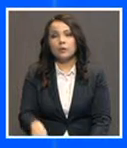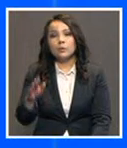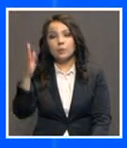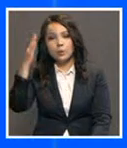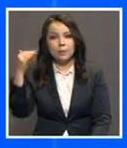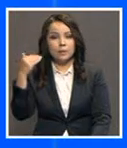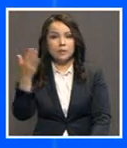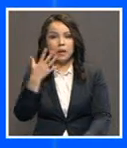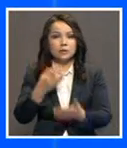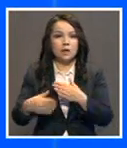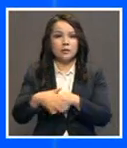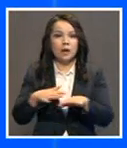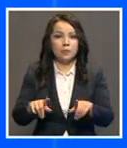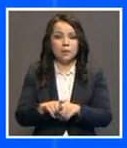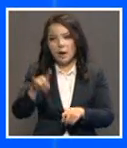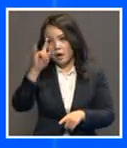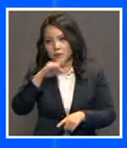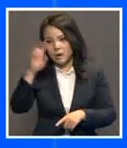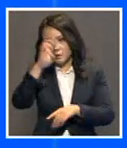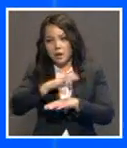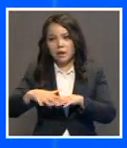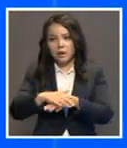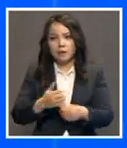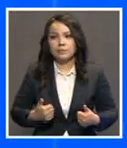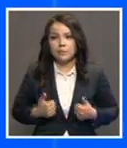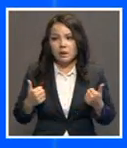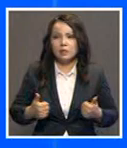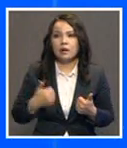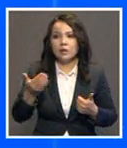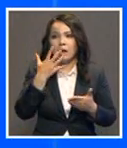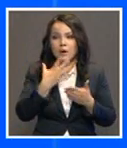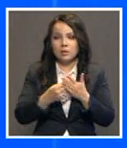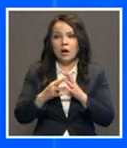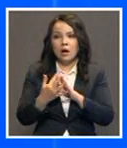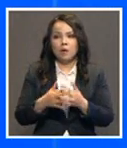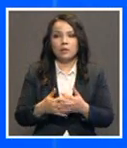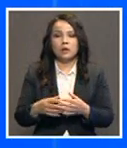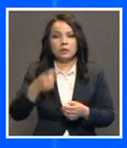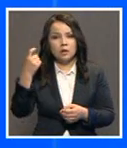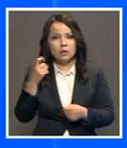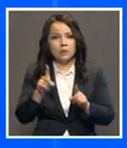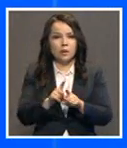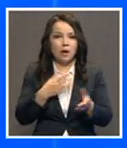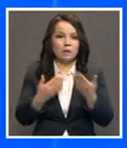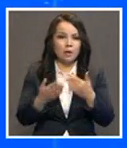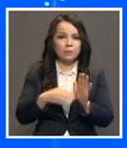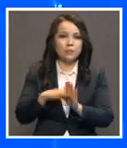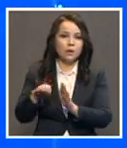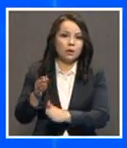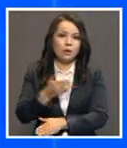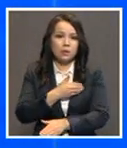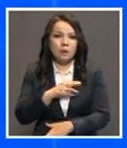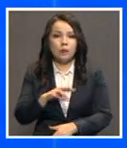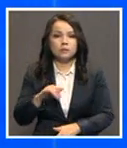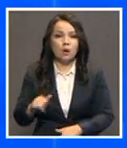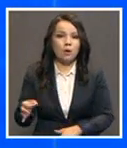Түркменстан қазақ елімен ынтымақтастықты арттыруға мүдделі. Екі жақ әсіресе ауыл шаруашылығы саласында қарым-қатынасты еселей түспек. Түркмен жеріне